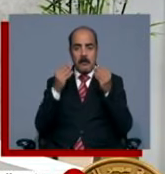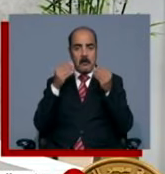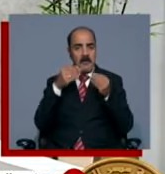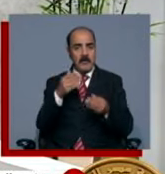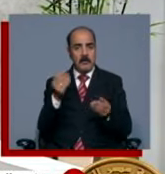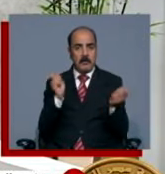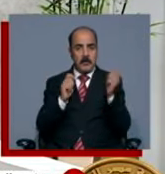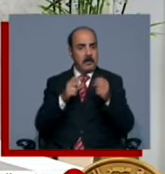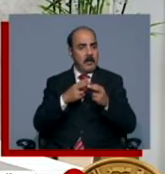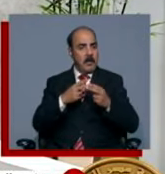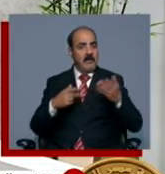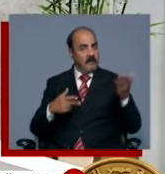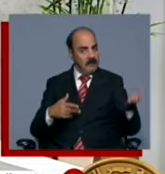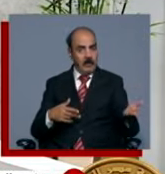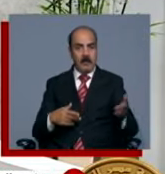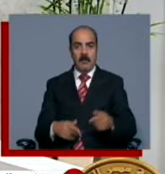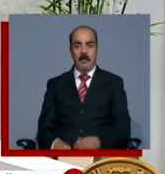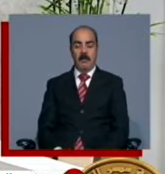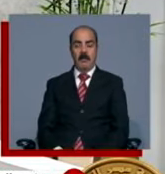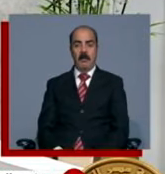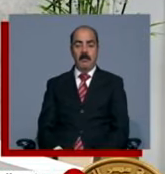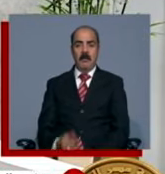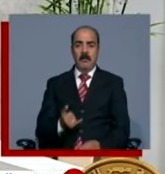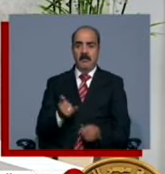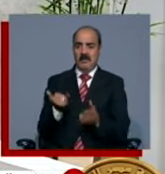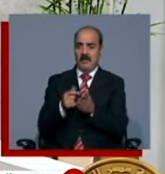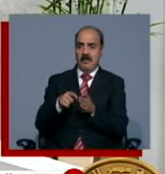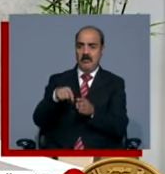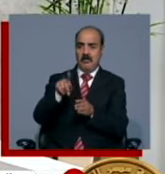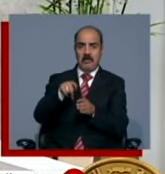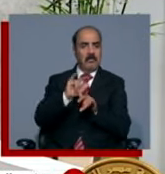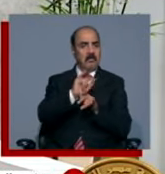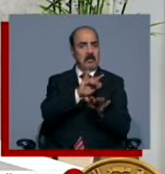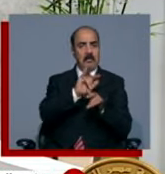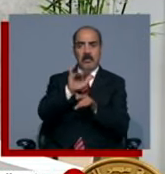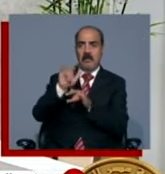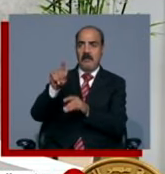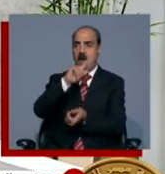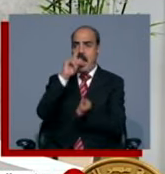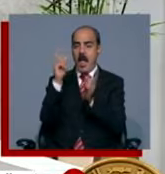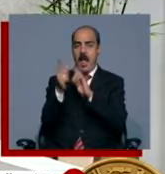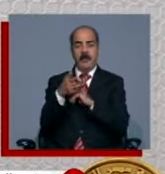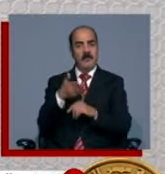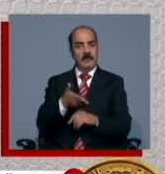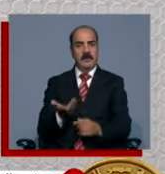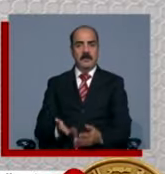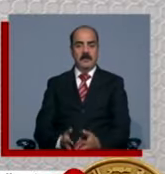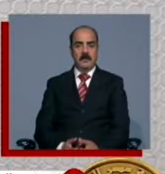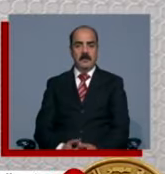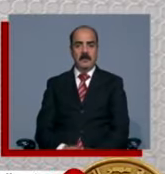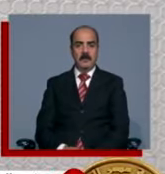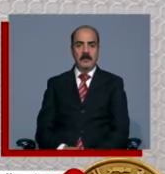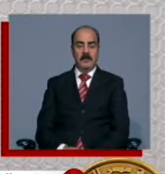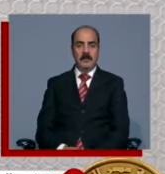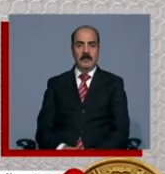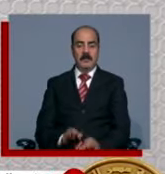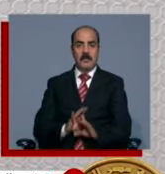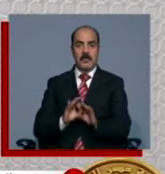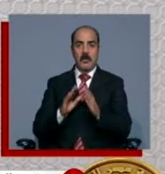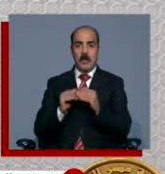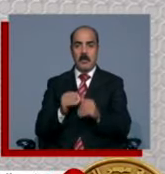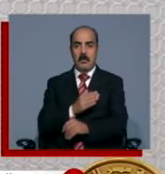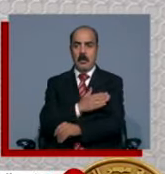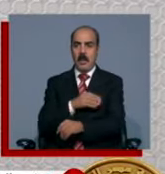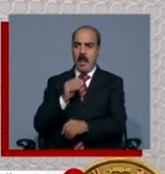صناعية متنوعة أو مميزات تصديرية لجميع مناطق العالم، في ضوء عضوية مصر في